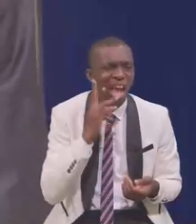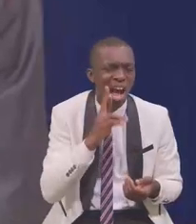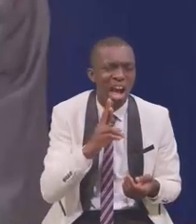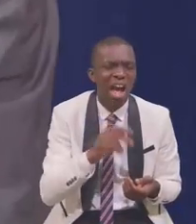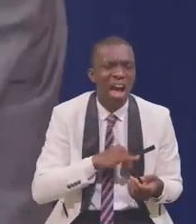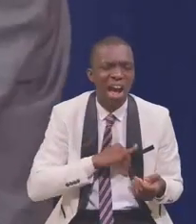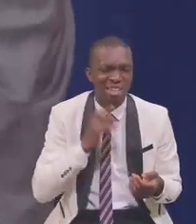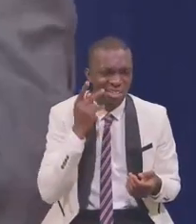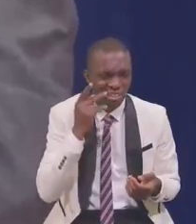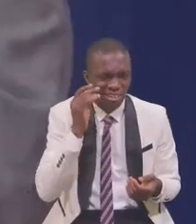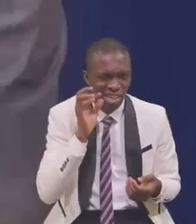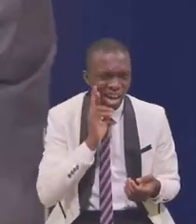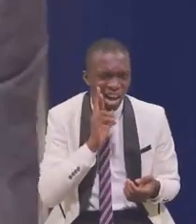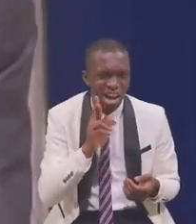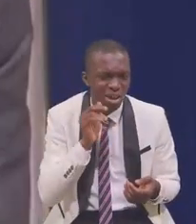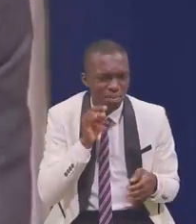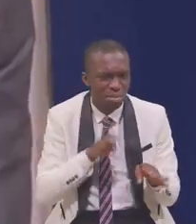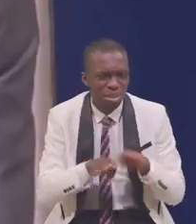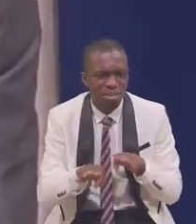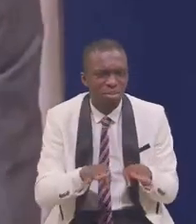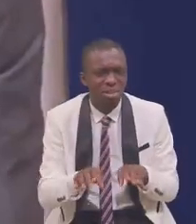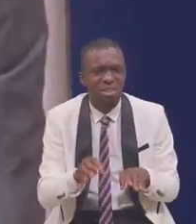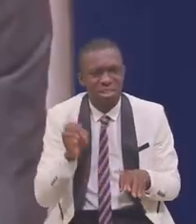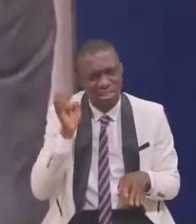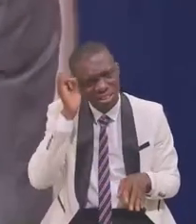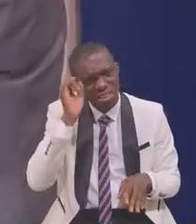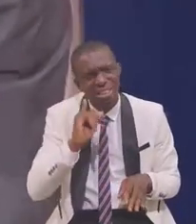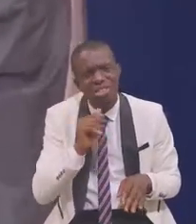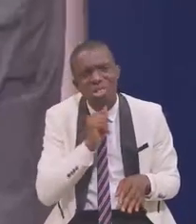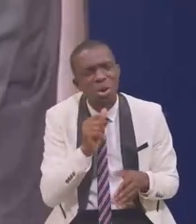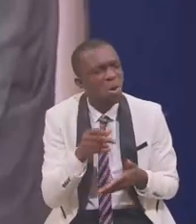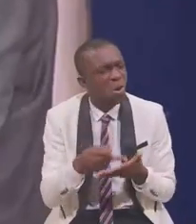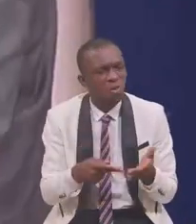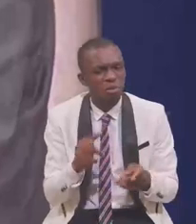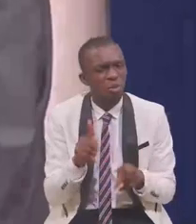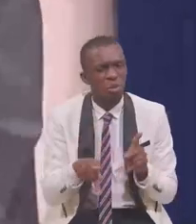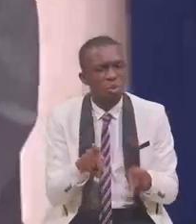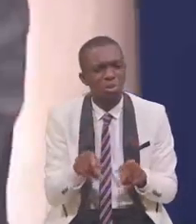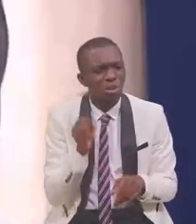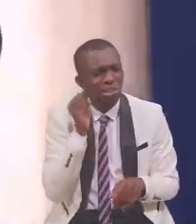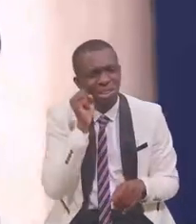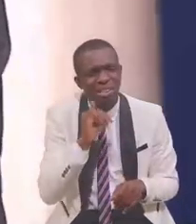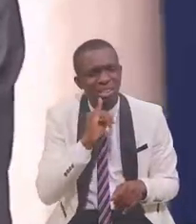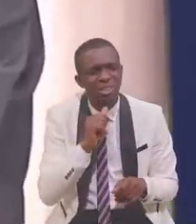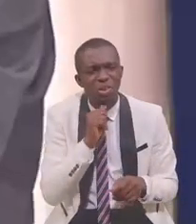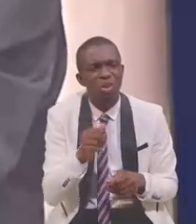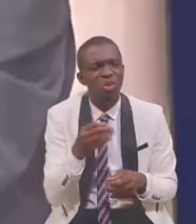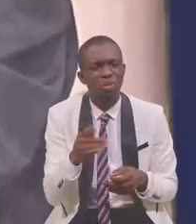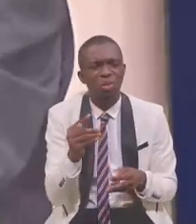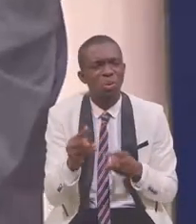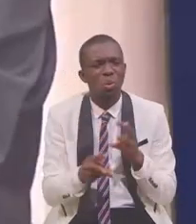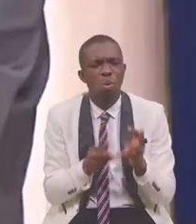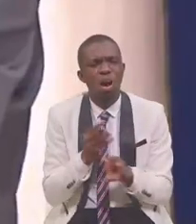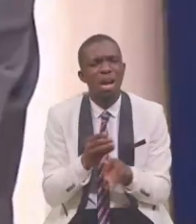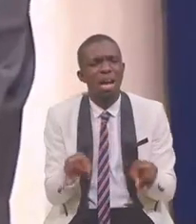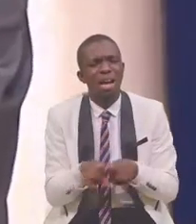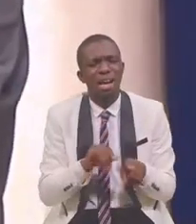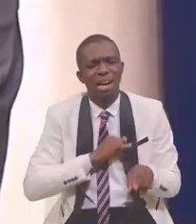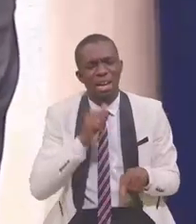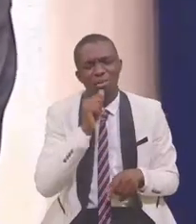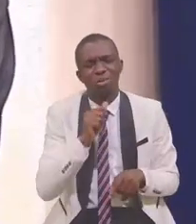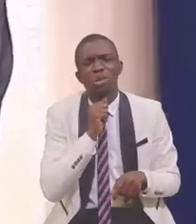est transparente. Je vois son comportement. Il n'est pas du monde. Comme je ne suis pas du monde. Elle n'est pas du monde, il n'est pas du monde,